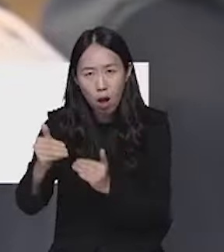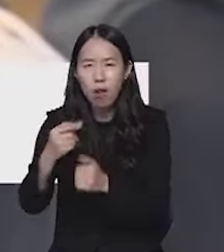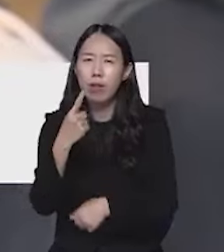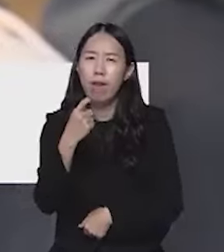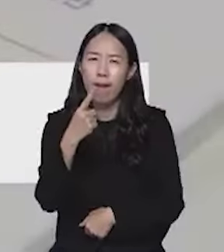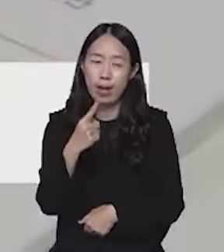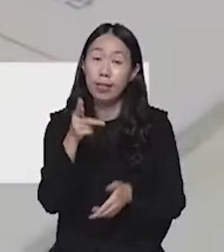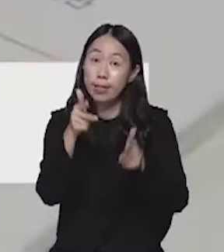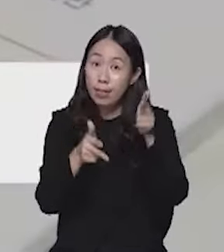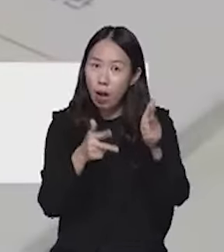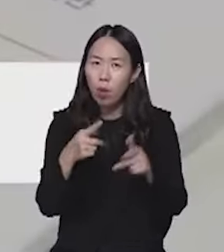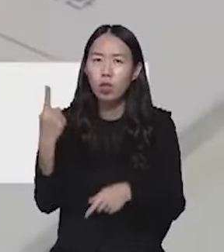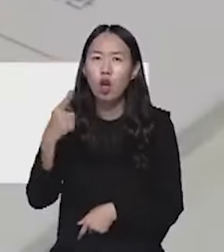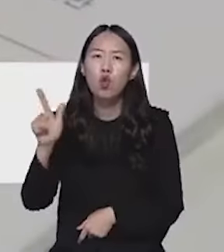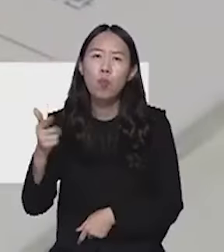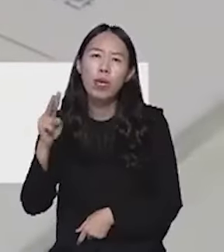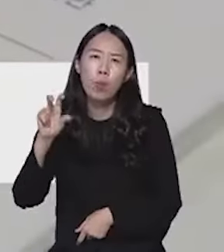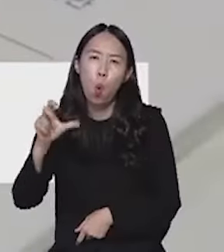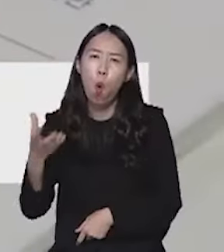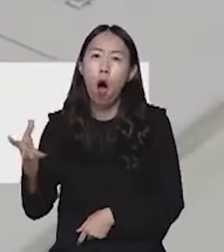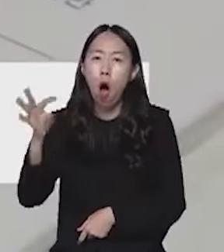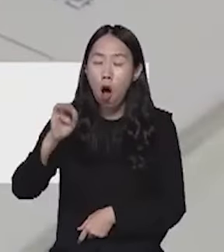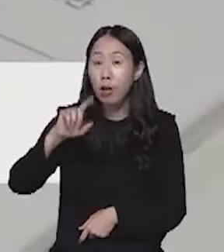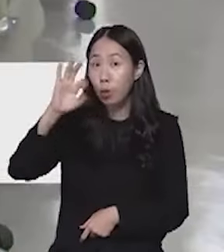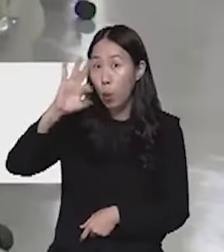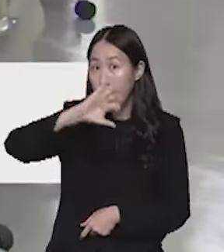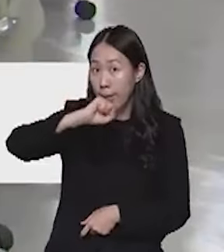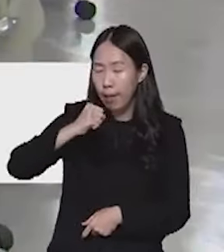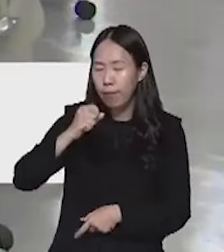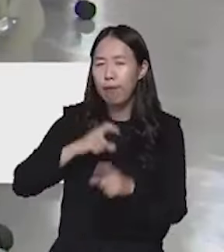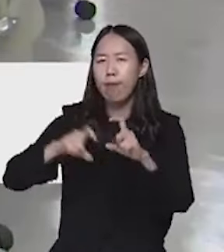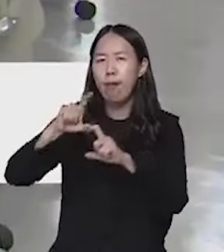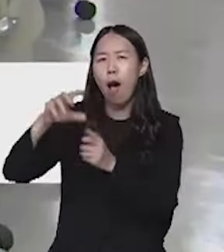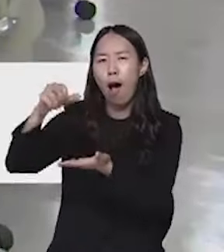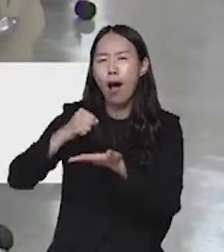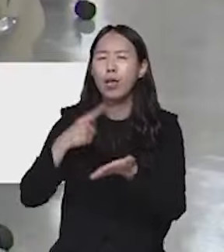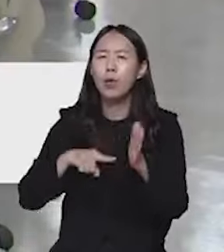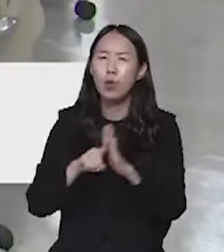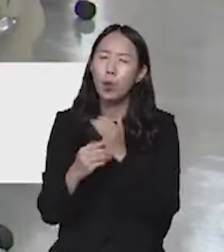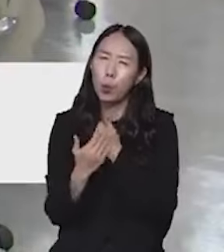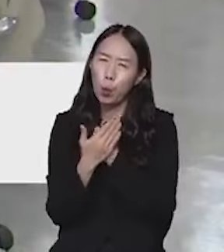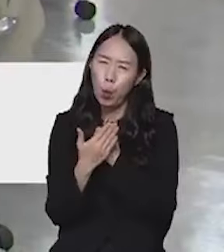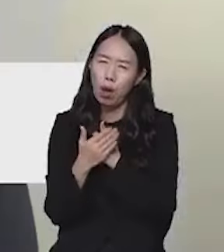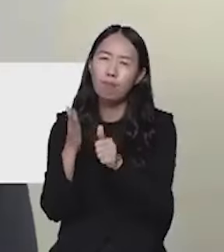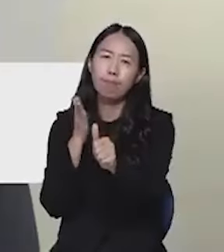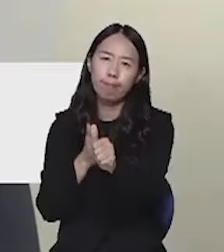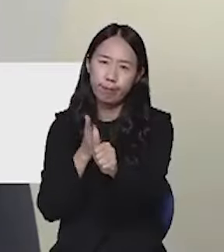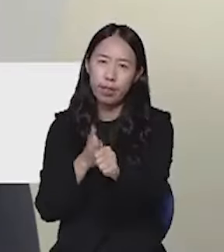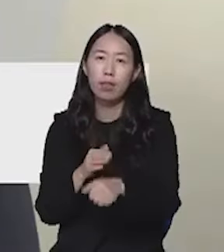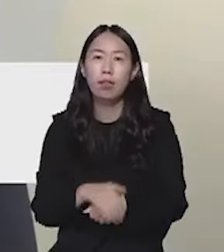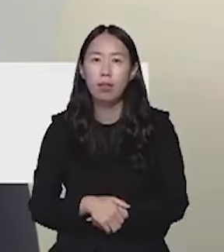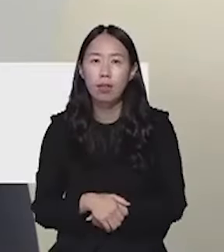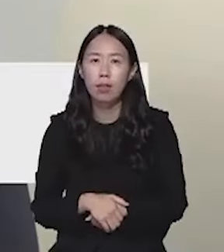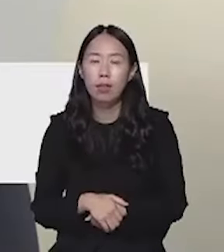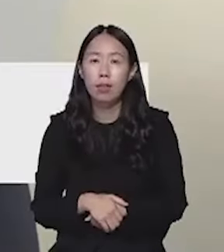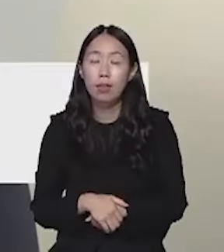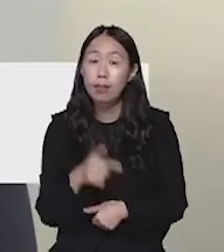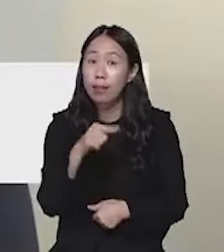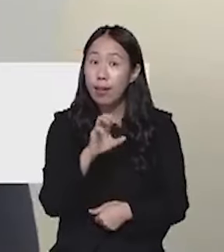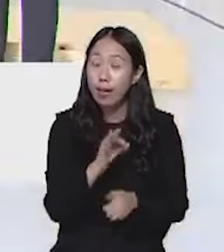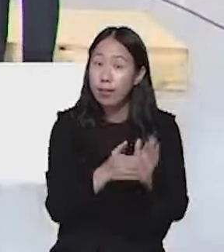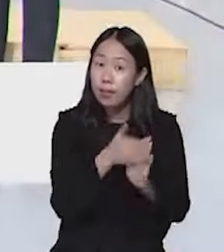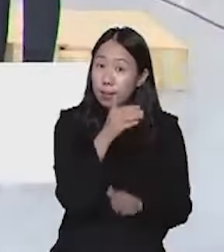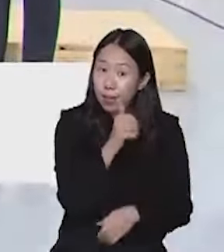11개 사업 1625억 원 규모의 국비를 추가 확보할 수 있도록 지원해달라고 요청했습니다. 이 자리에서